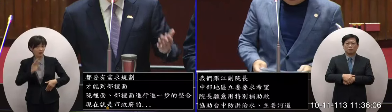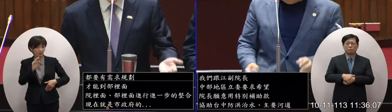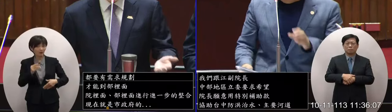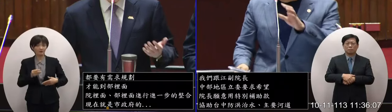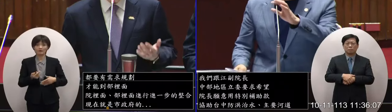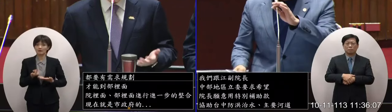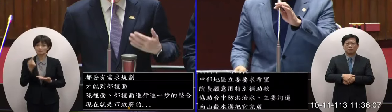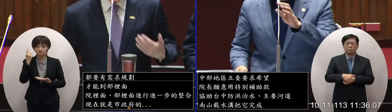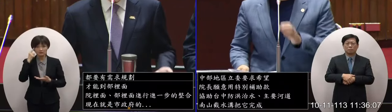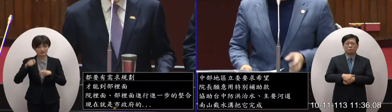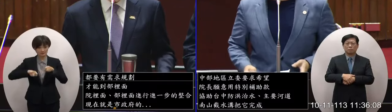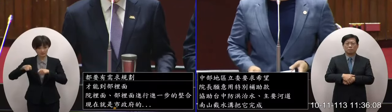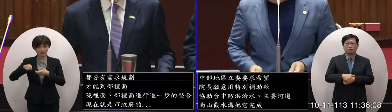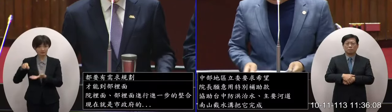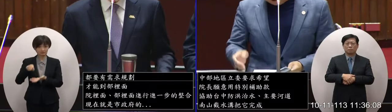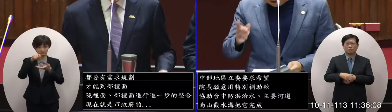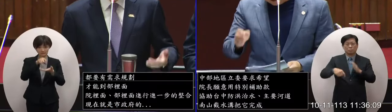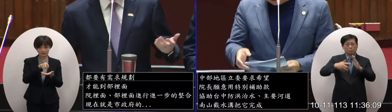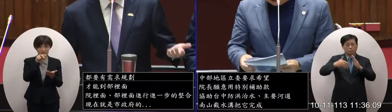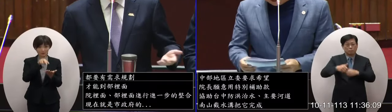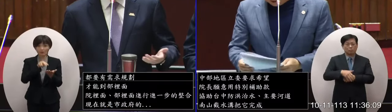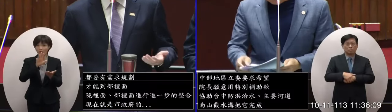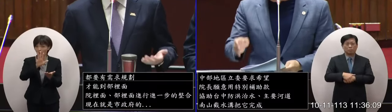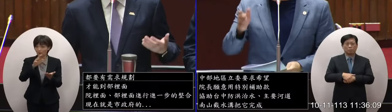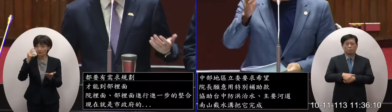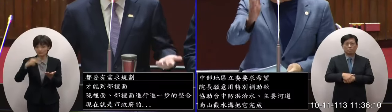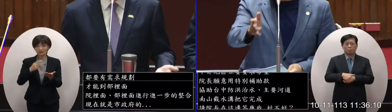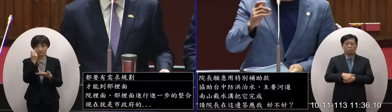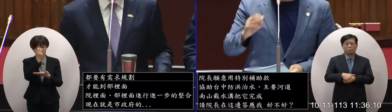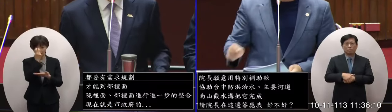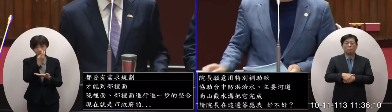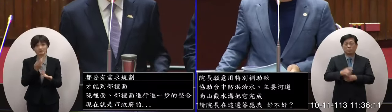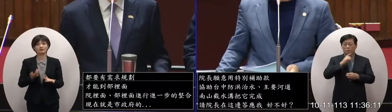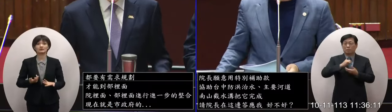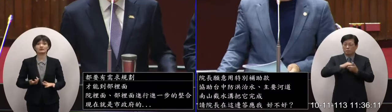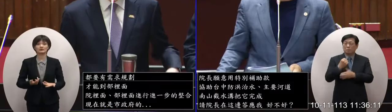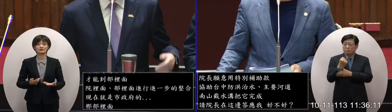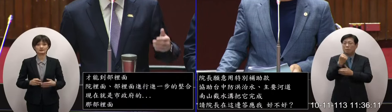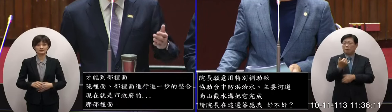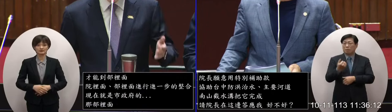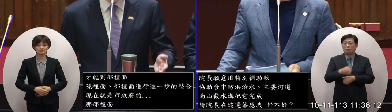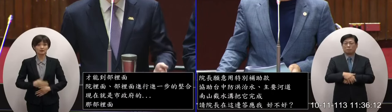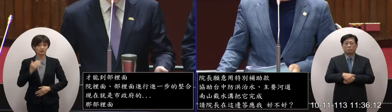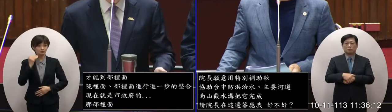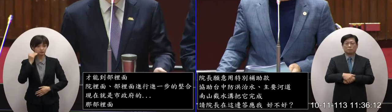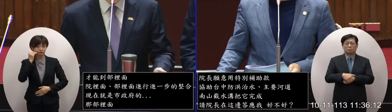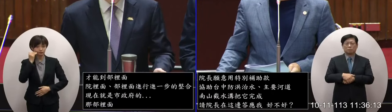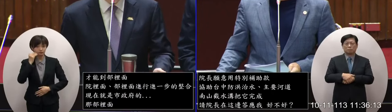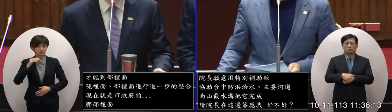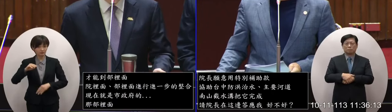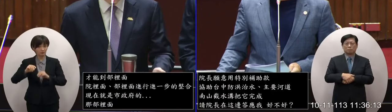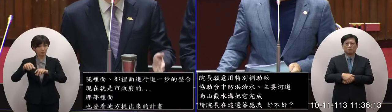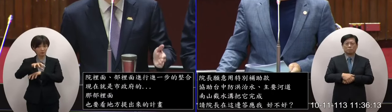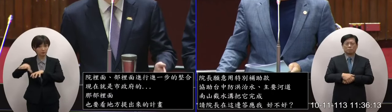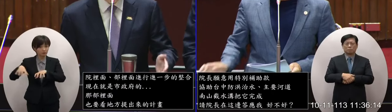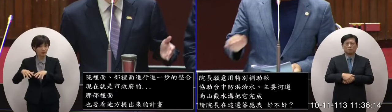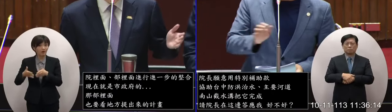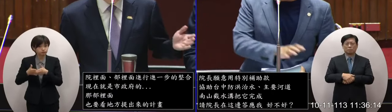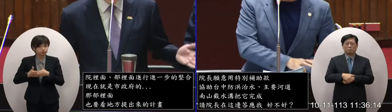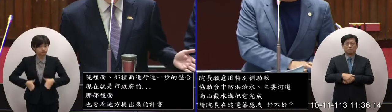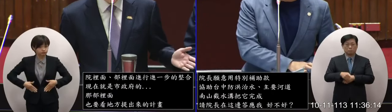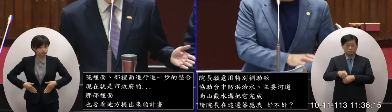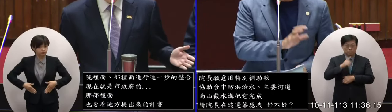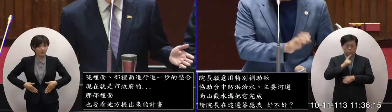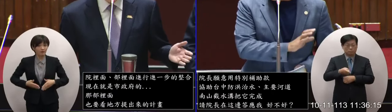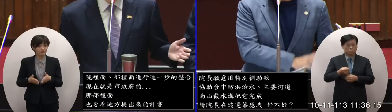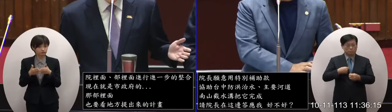处理？一定有这个计划，我们才能再做。 院长， 不是说这里 答 应就可以做，答 应要全力协助了，好不好？ 如果说这个地方的需求强烈而急迫， 这